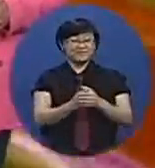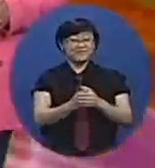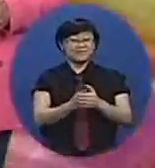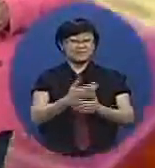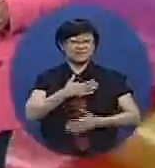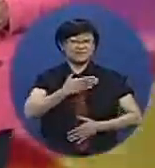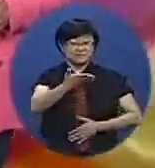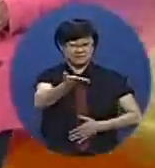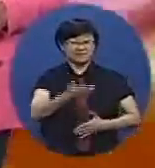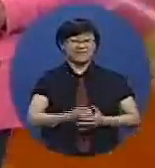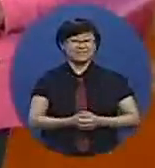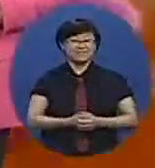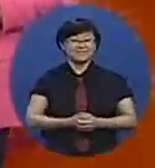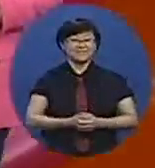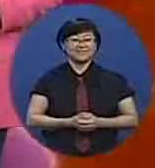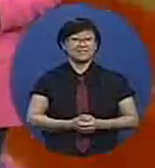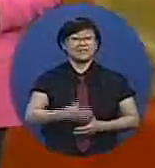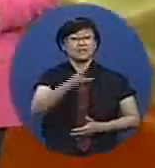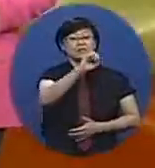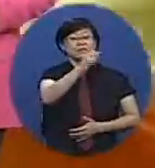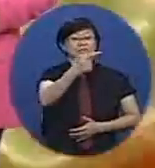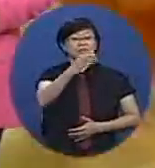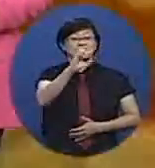제가 알려드리겠습니다.